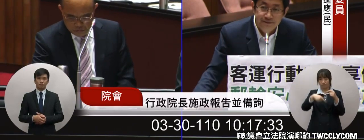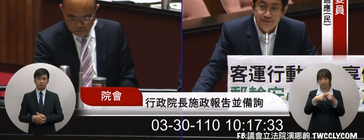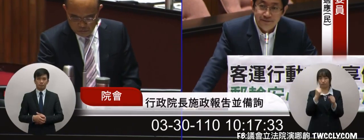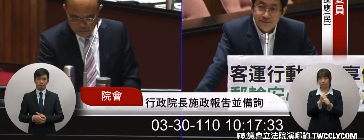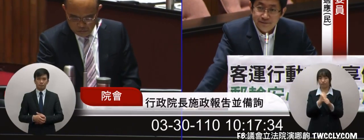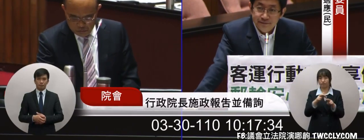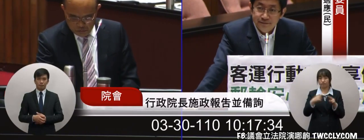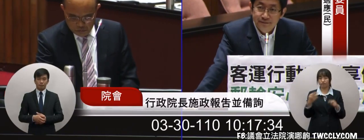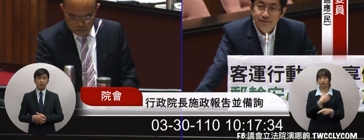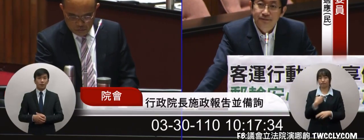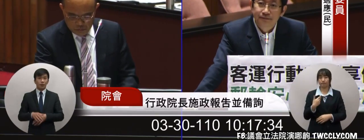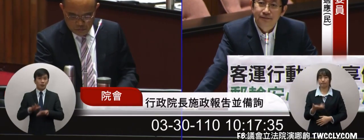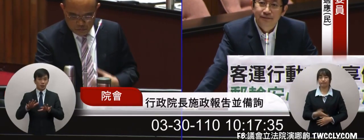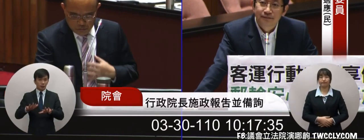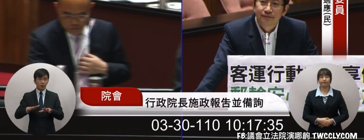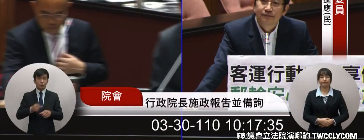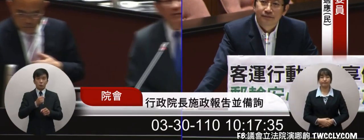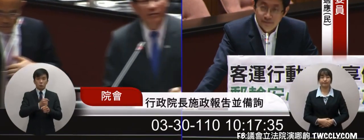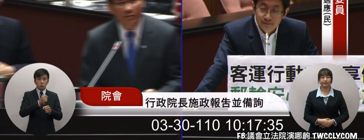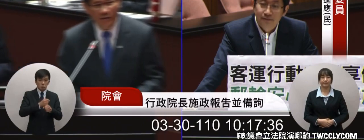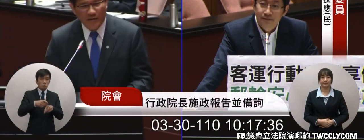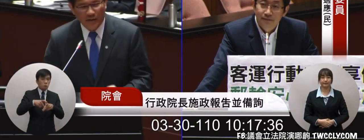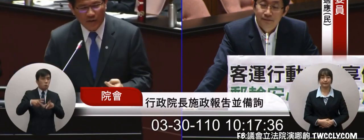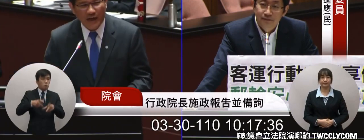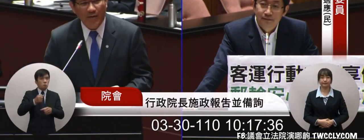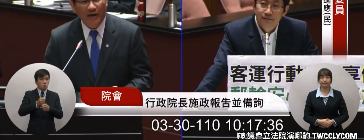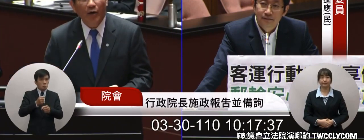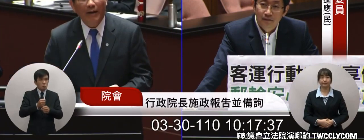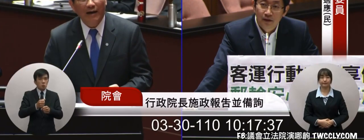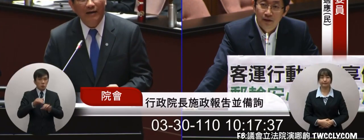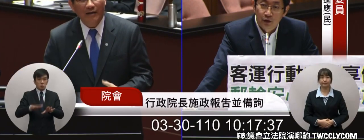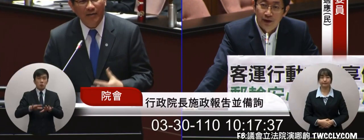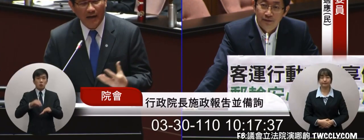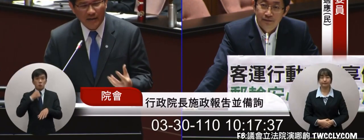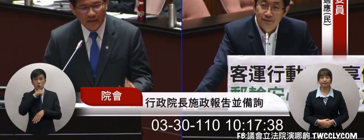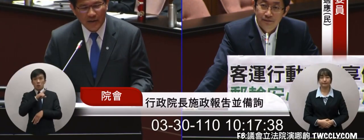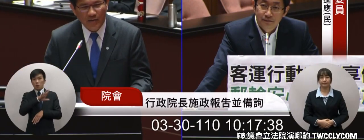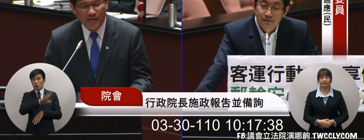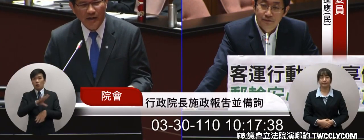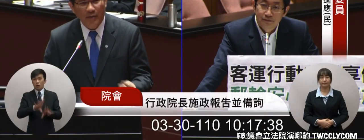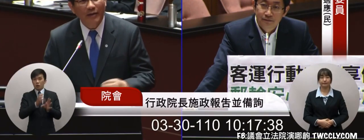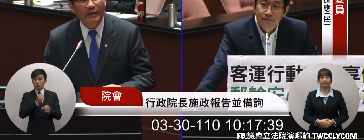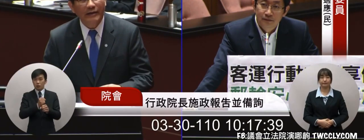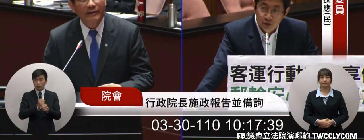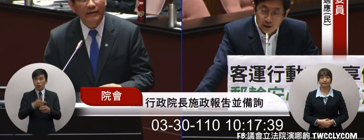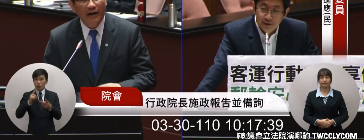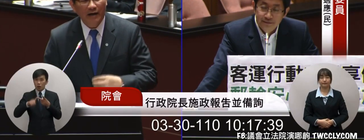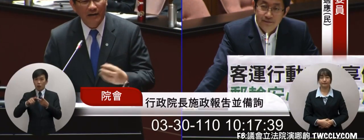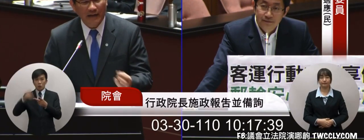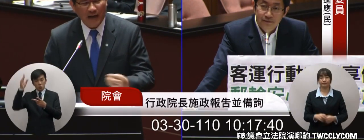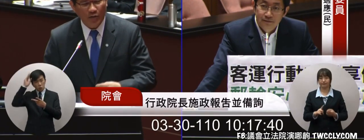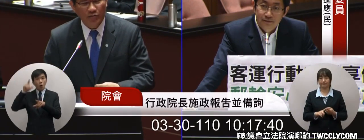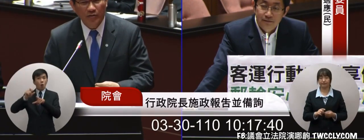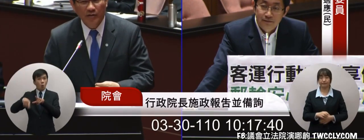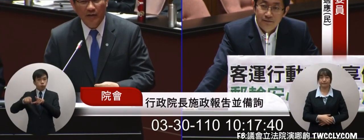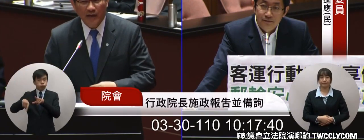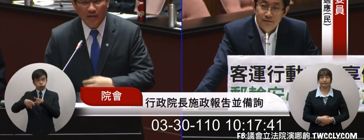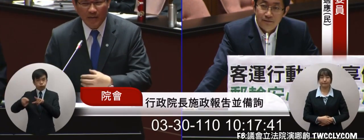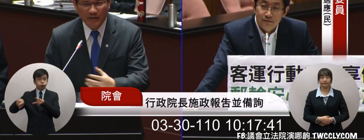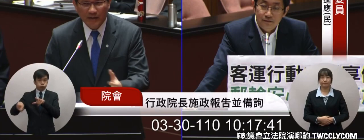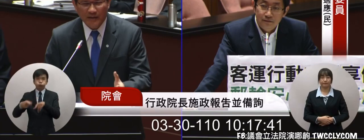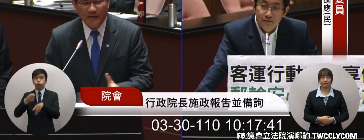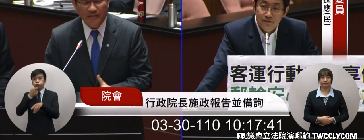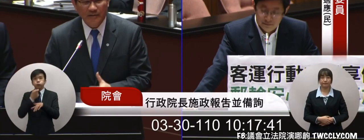不能做得到因為現在生產製造能力我們國產化有嘛然後另外客運公司也願意來導入